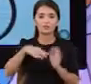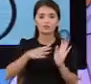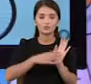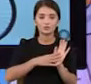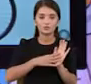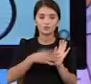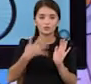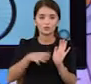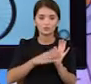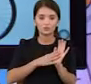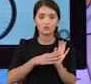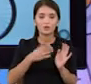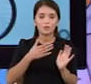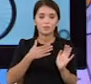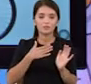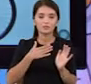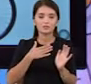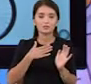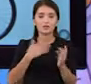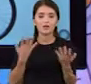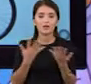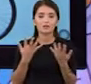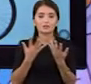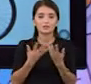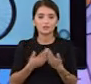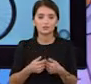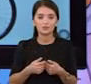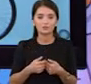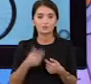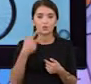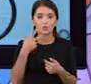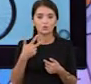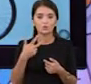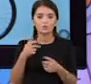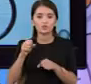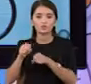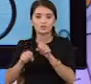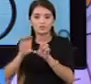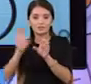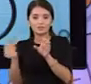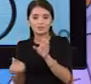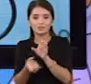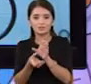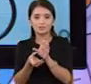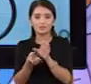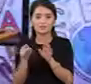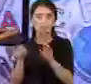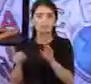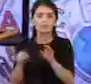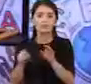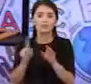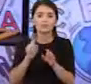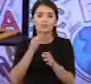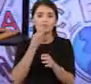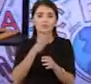59 ta va bundan biz qanday hisoblaymiz? 3 g'ildirakli velosipedlar sonini